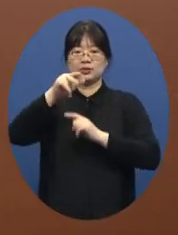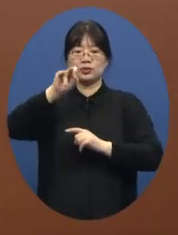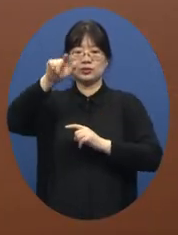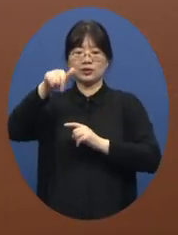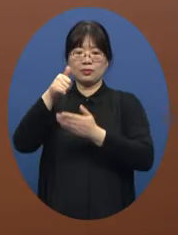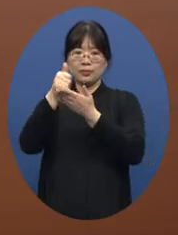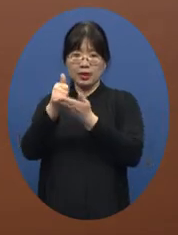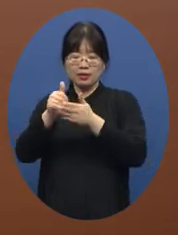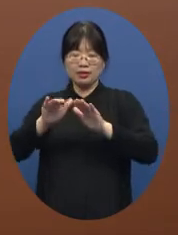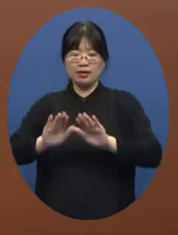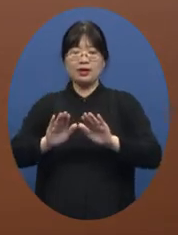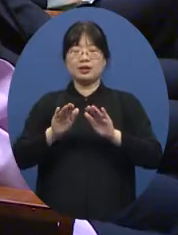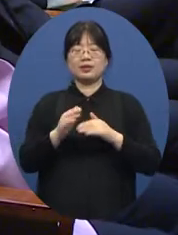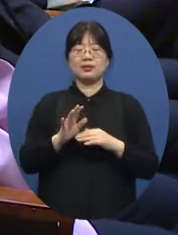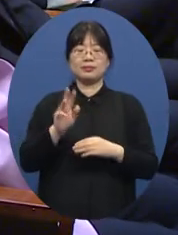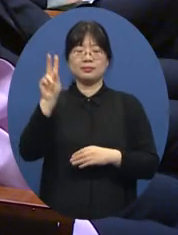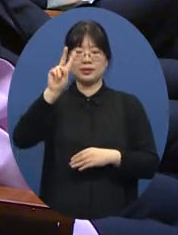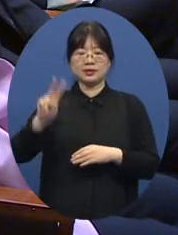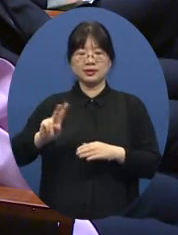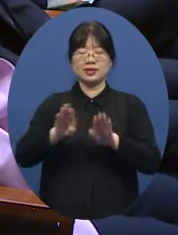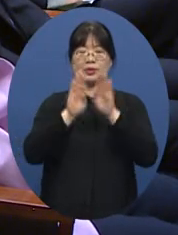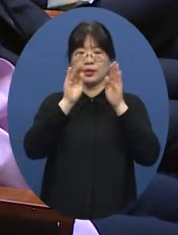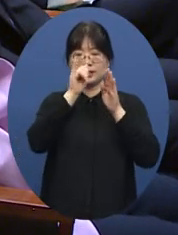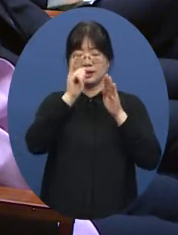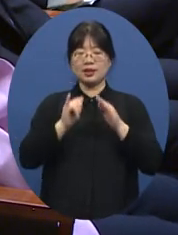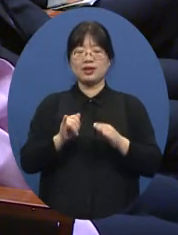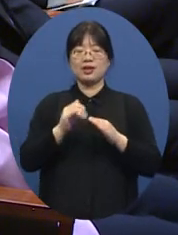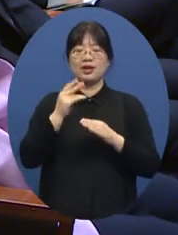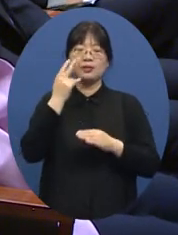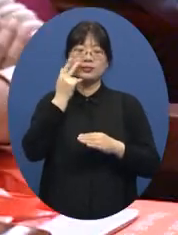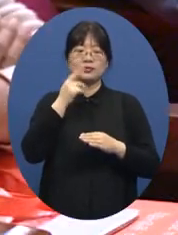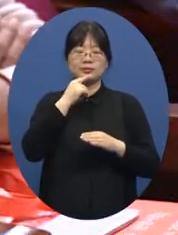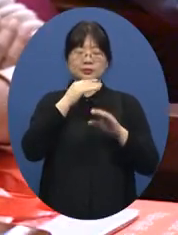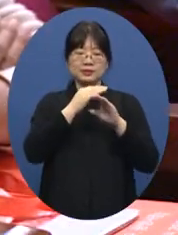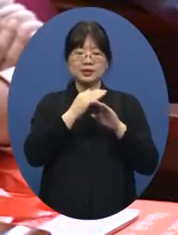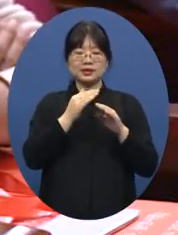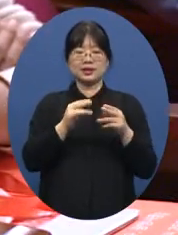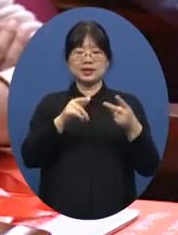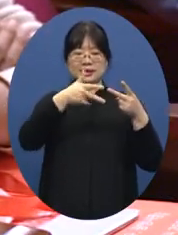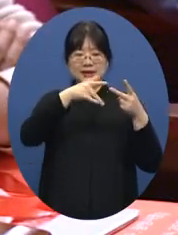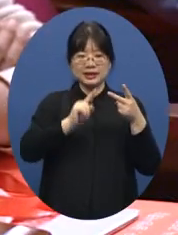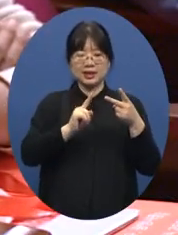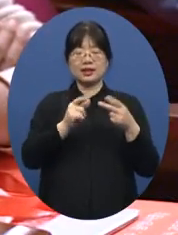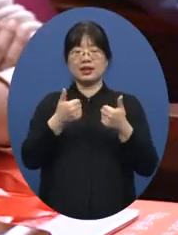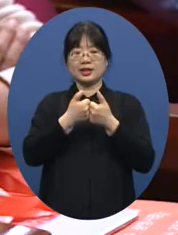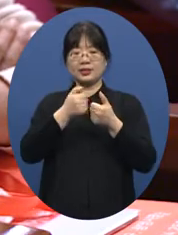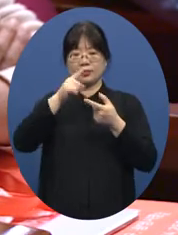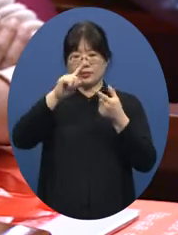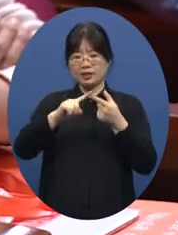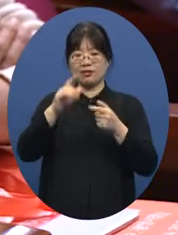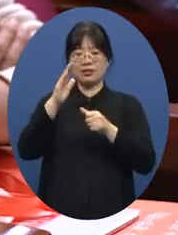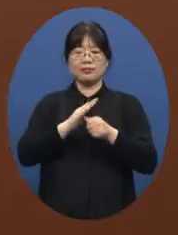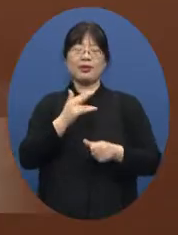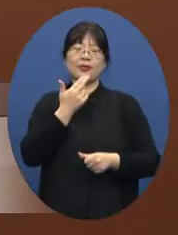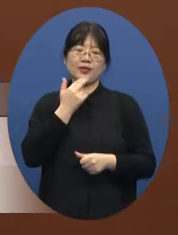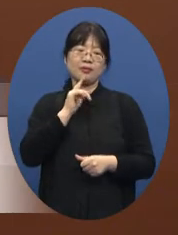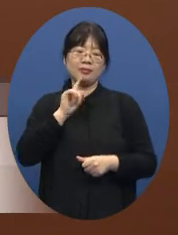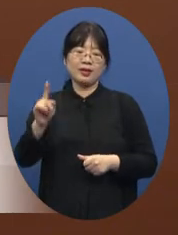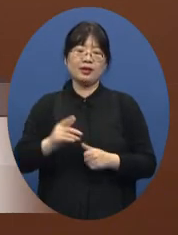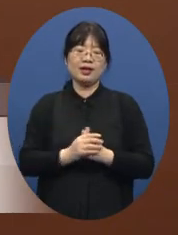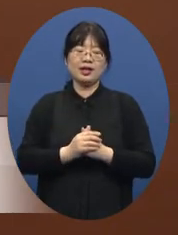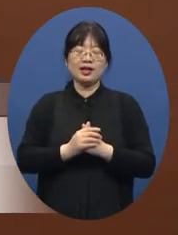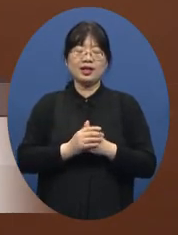장관은 지난 2월 베트남에서 열린 제2차 북미 정상회담에 대해 실패가 아니라고 평가했습니다. 김정은